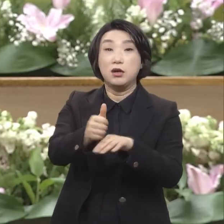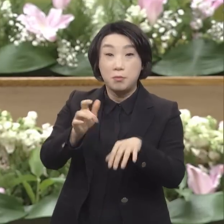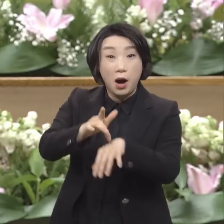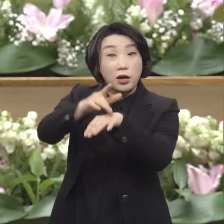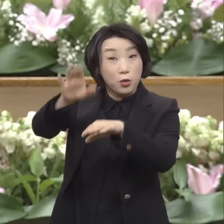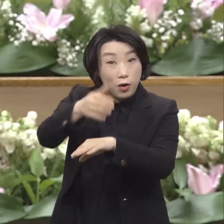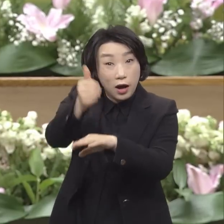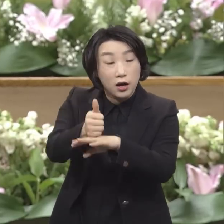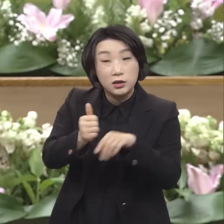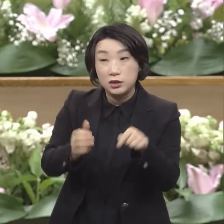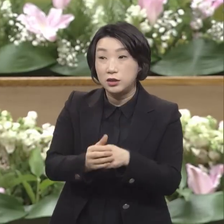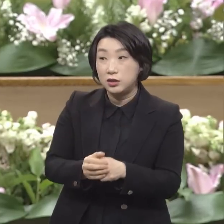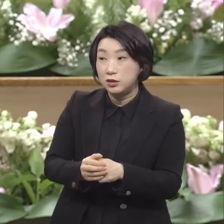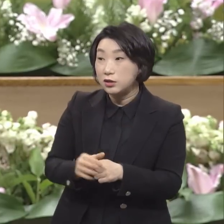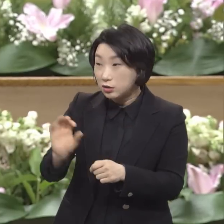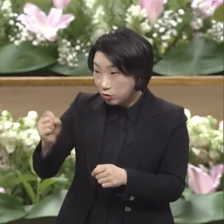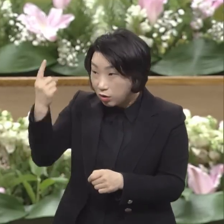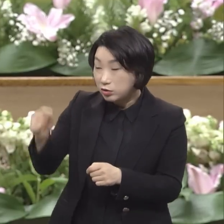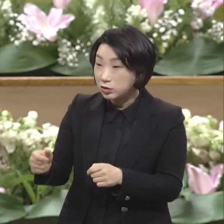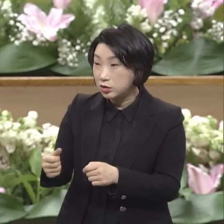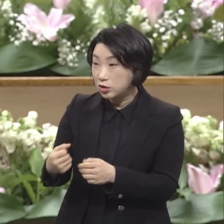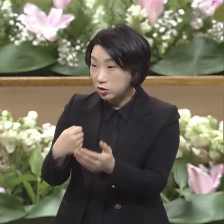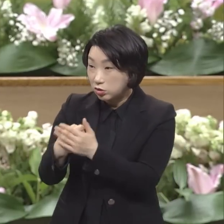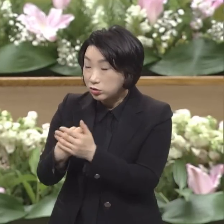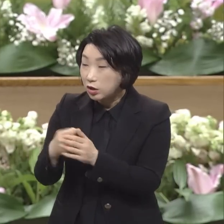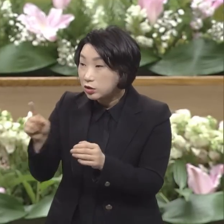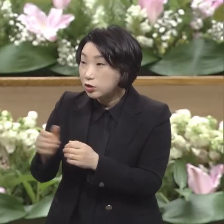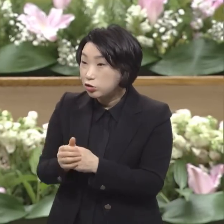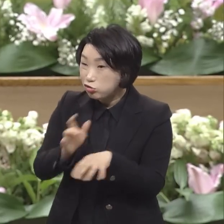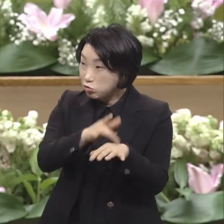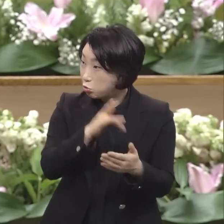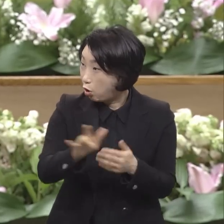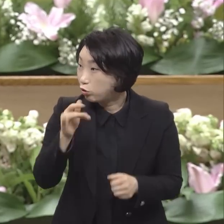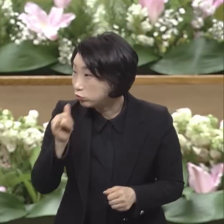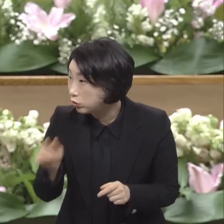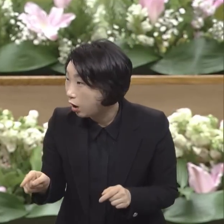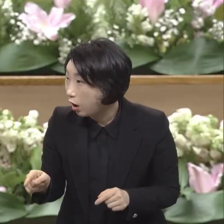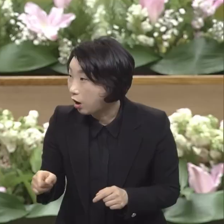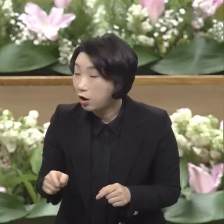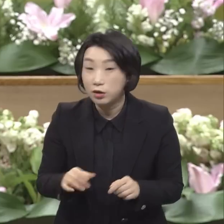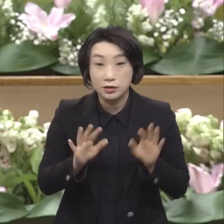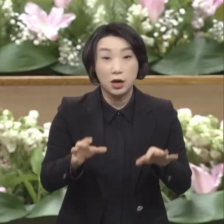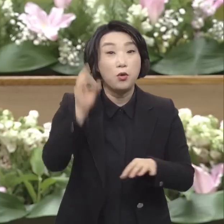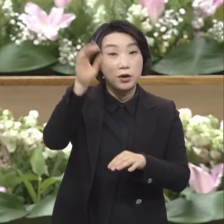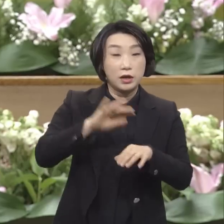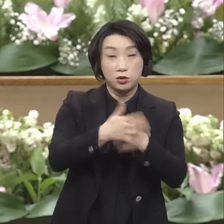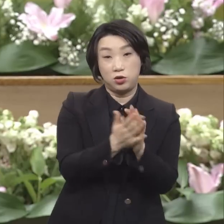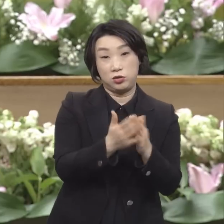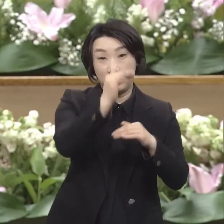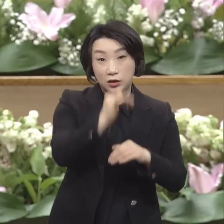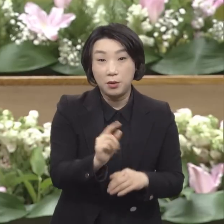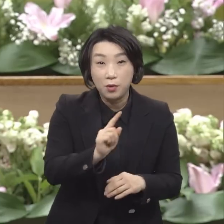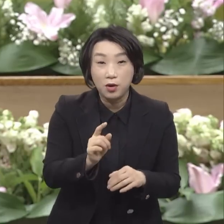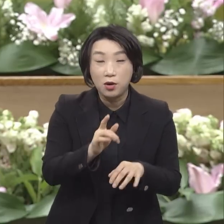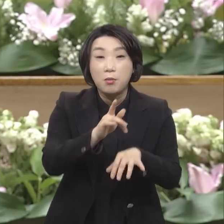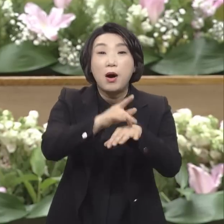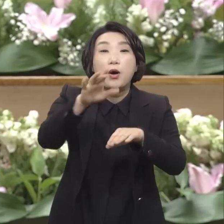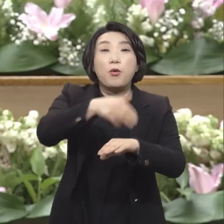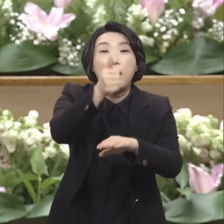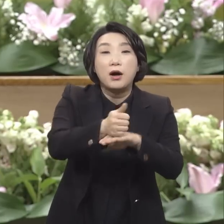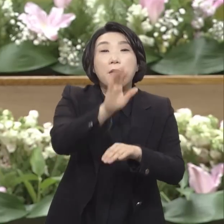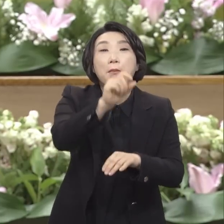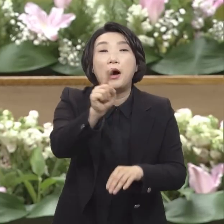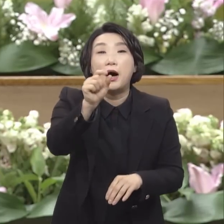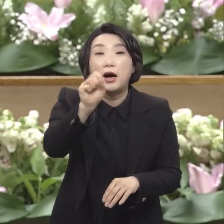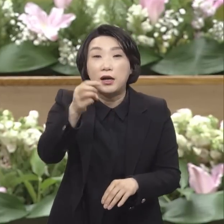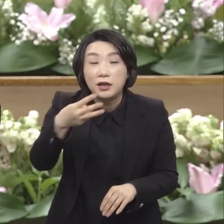마왕 바알세불을 힘입어 귀신을 쫓아내는도다. 그게 원문으로는 똥집 주인의 왕이라는